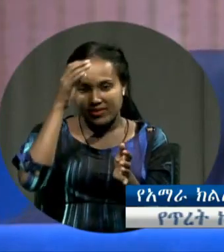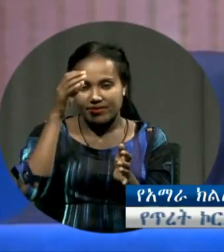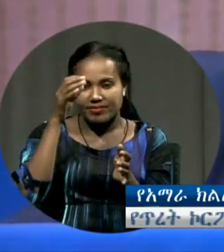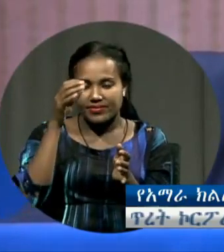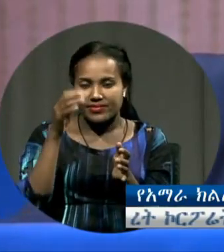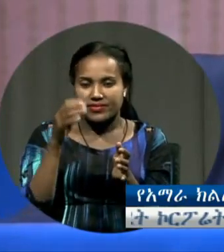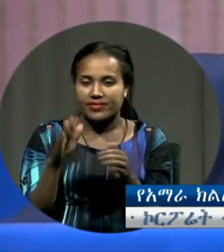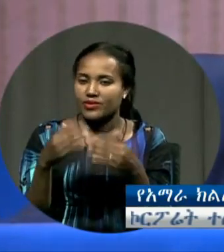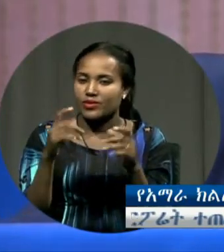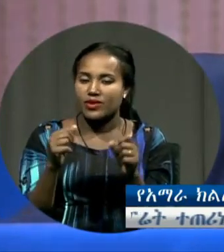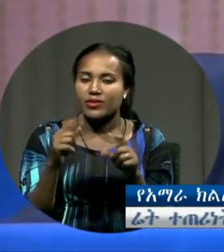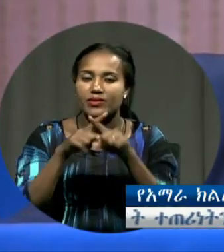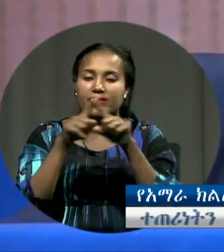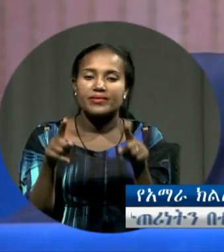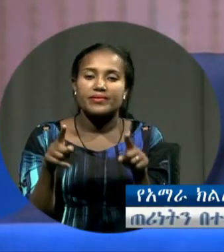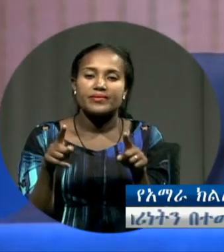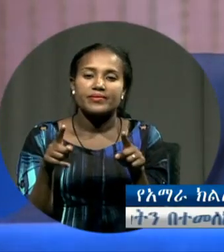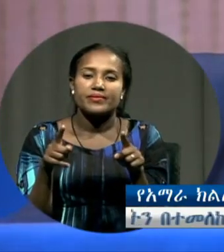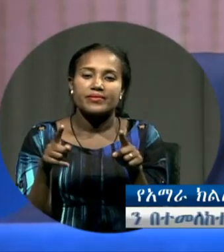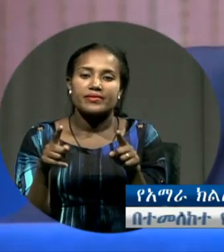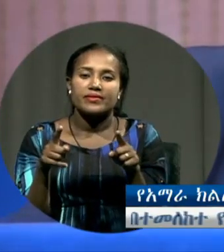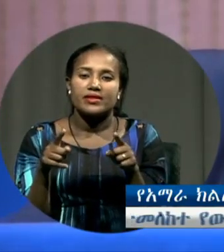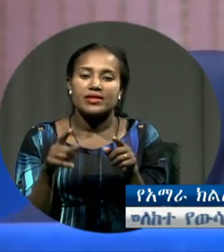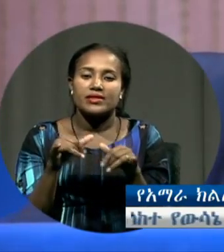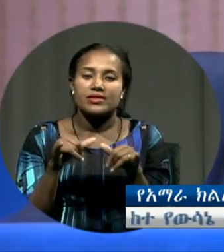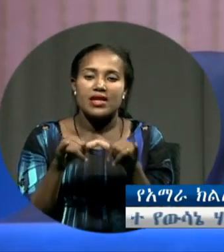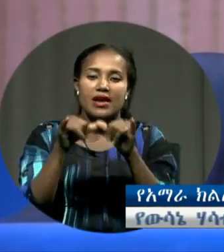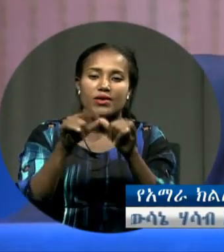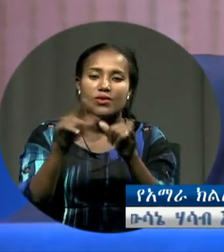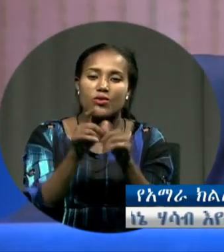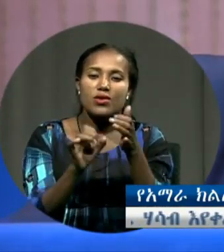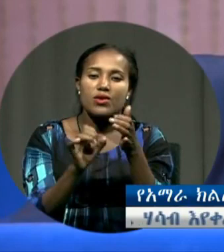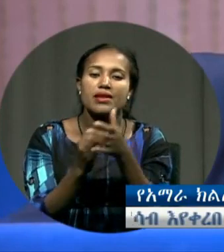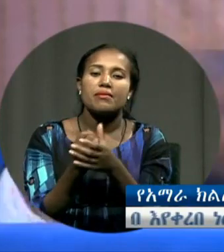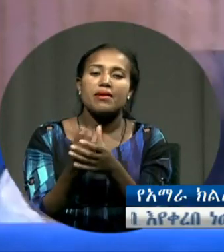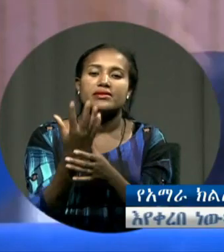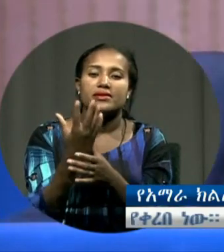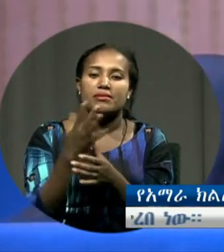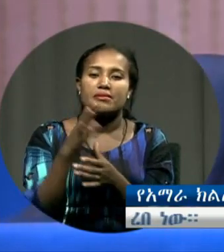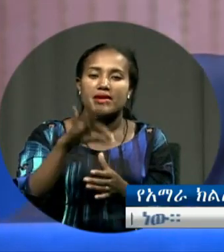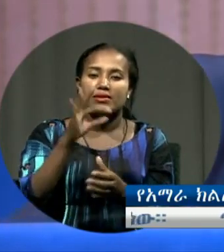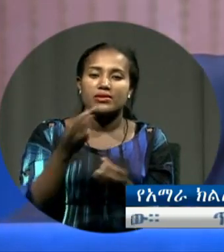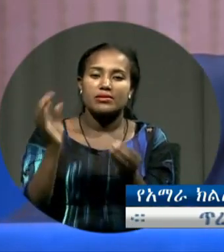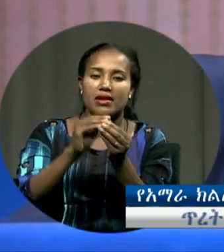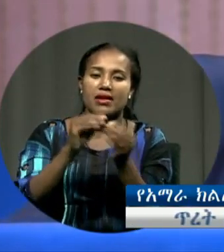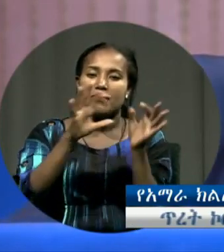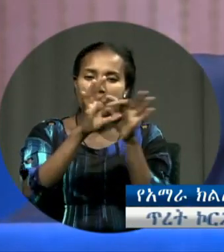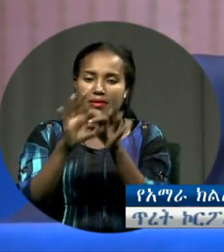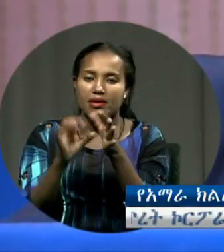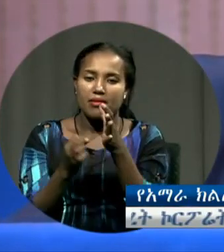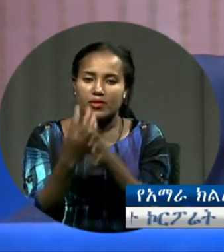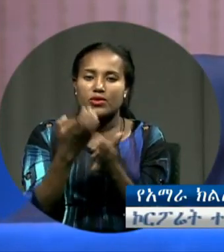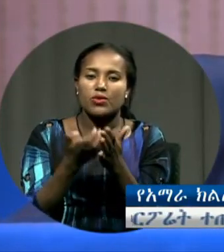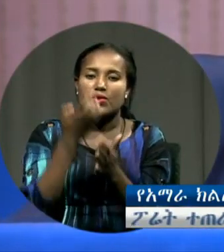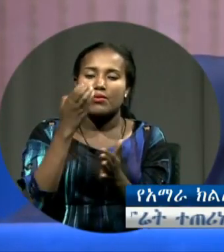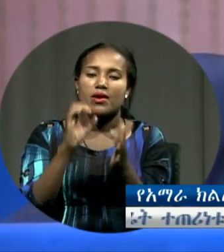ይችላሉ። ይሄኛው ግን ለዘላቂ ሆኖ ልማት በሚያገኘው ተጨማሪ ማህበራዊ ልማቶችን ኢኮኖሚያዊ